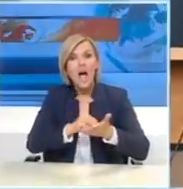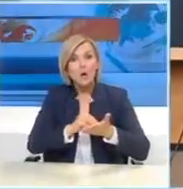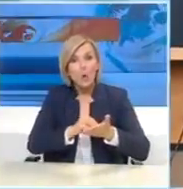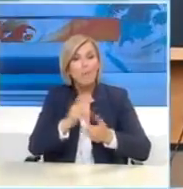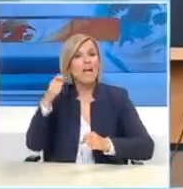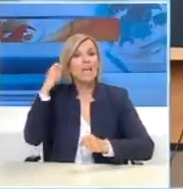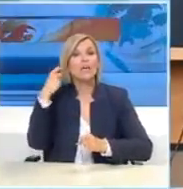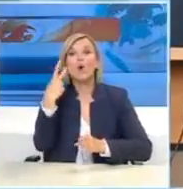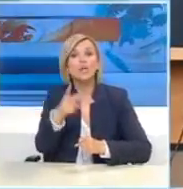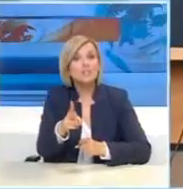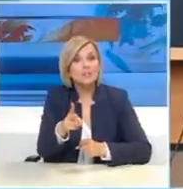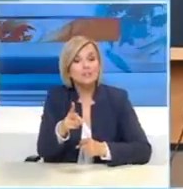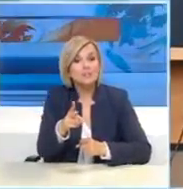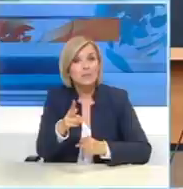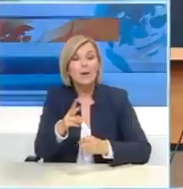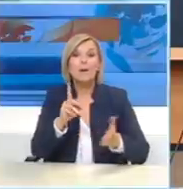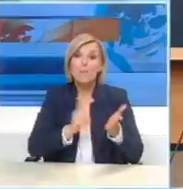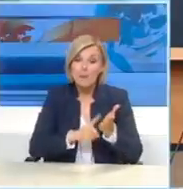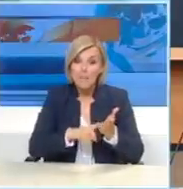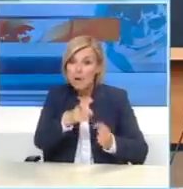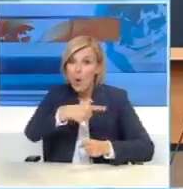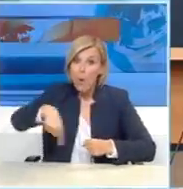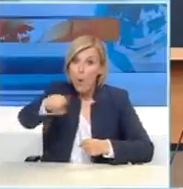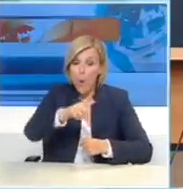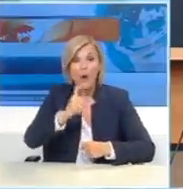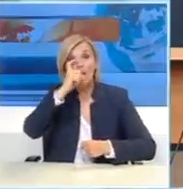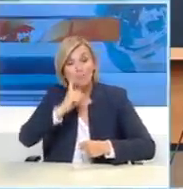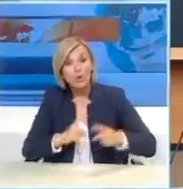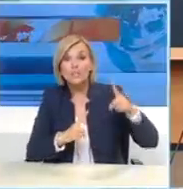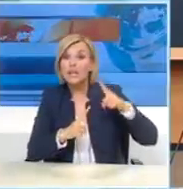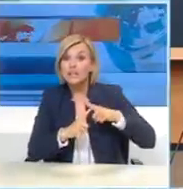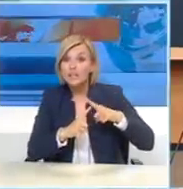καραντίνα με κίνδυνο να χάσουν τις εξετάσεις?